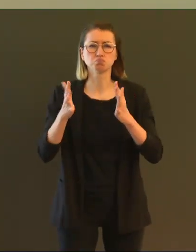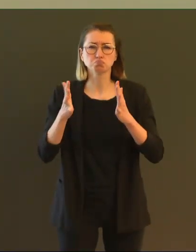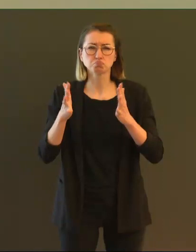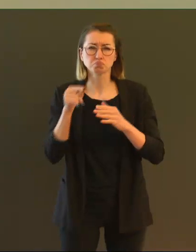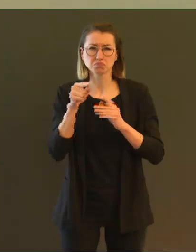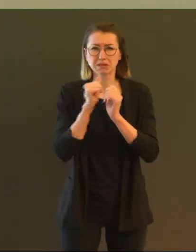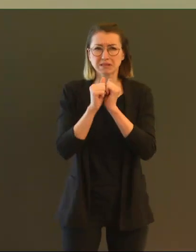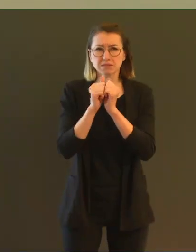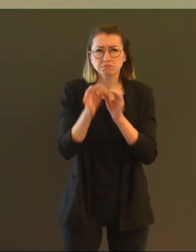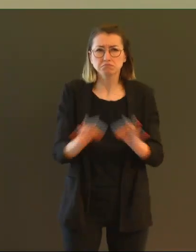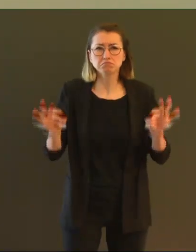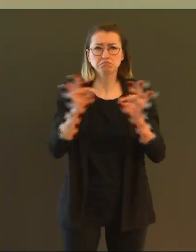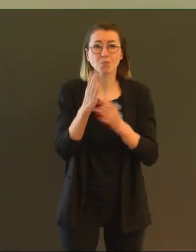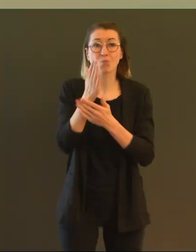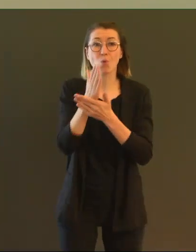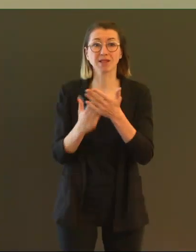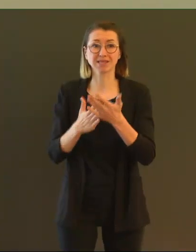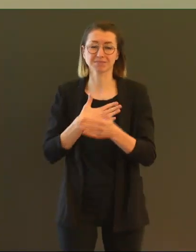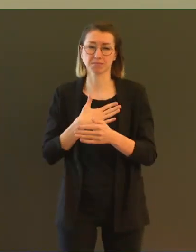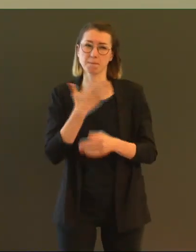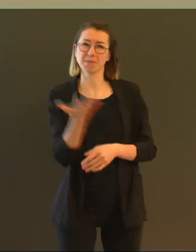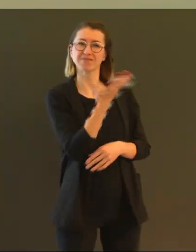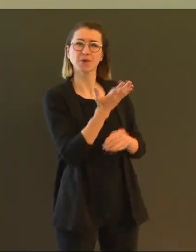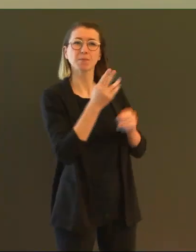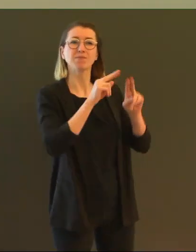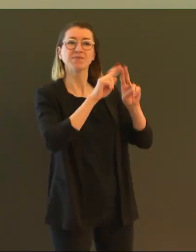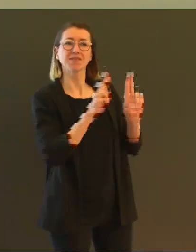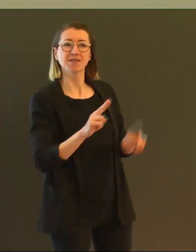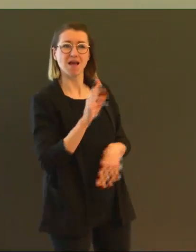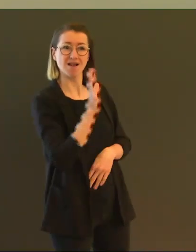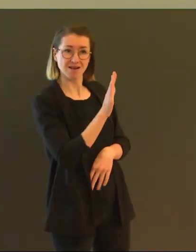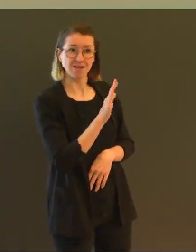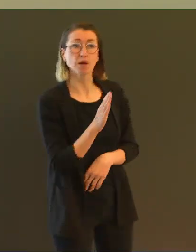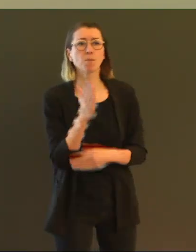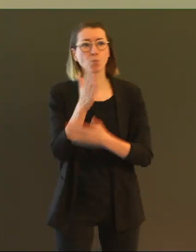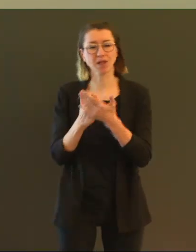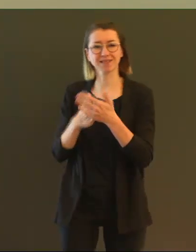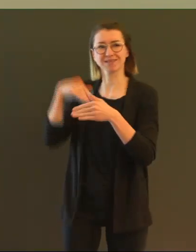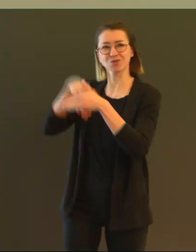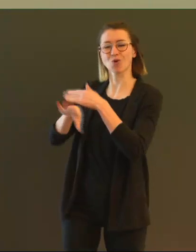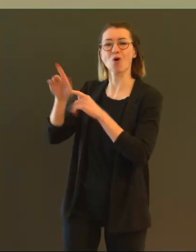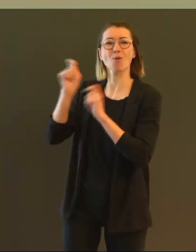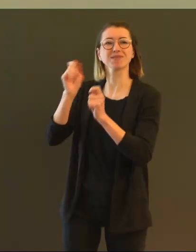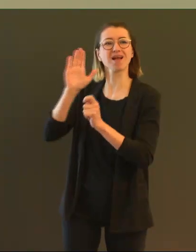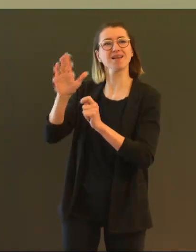plateforme nationale et pour l'autre moitié par les laboratoires cliniques.